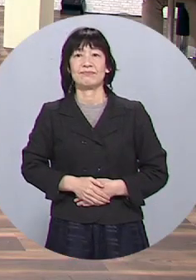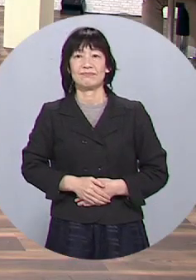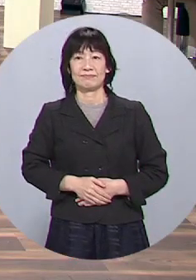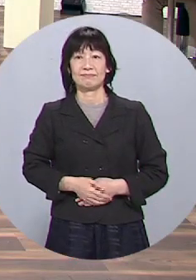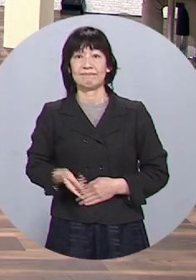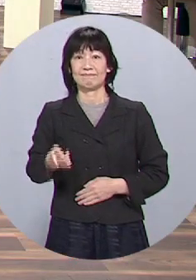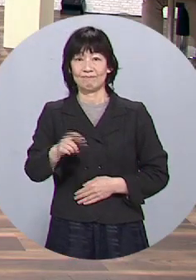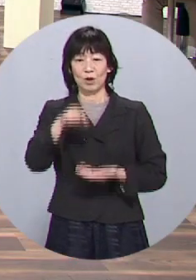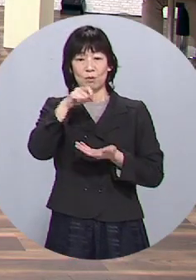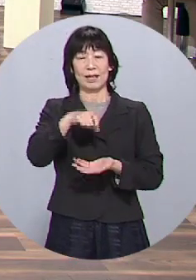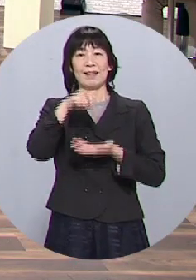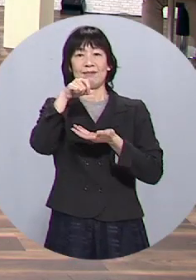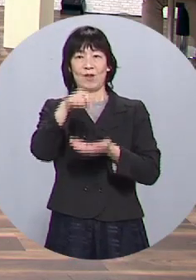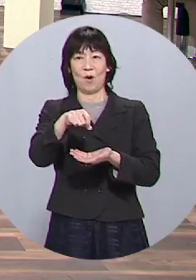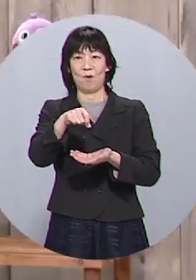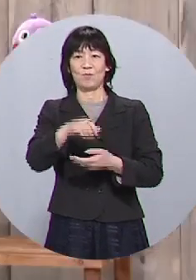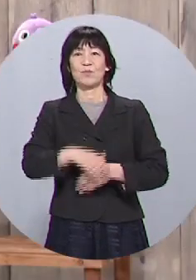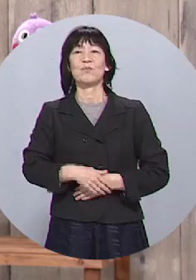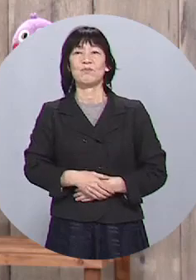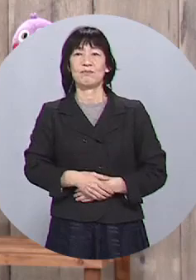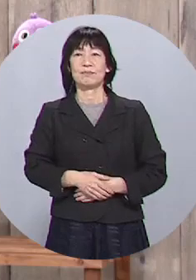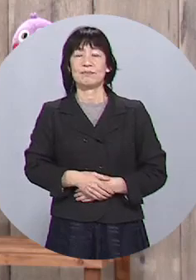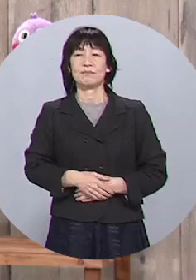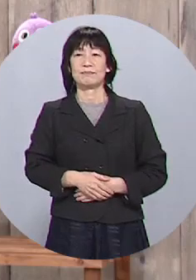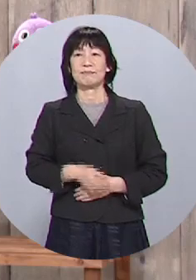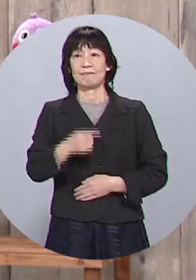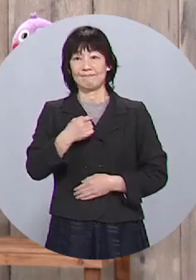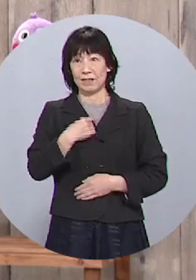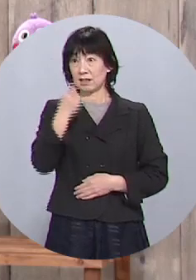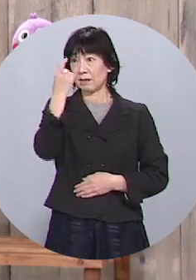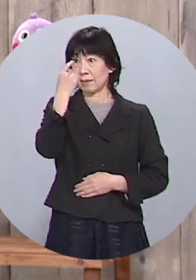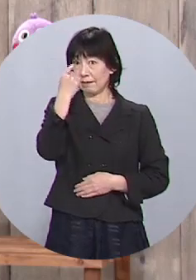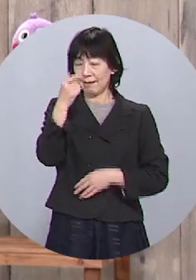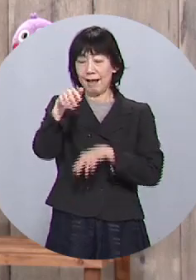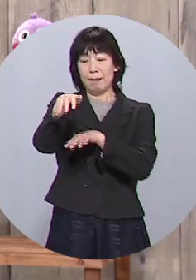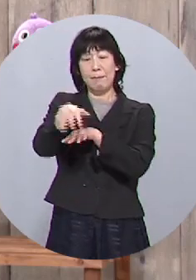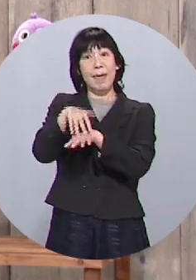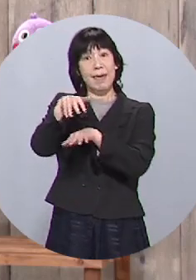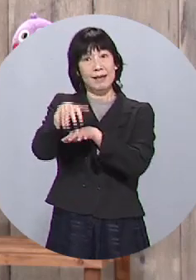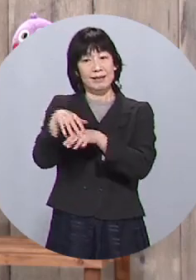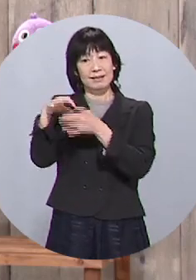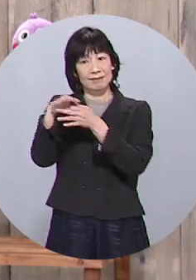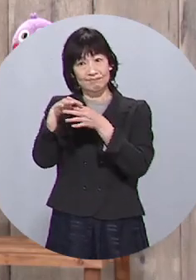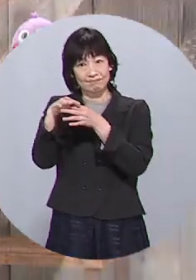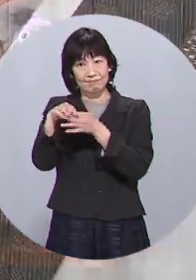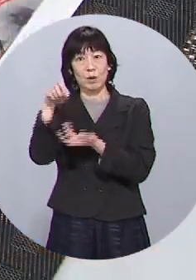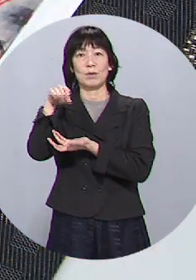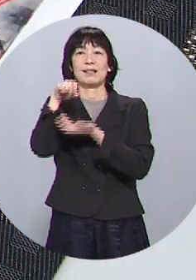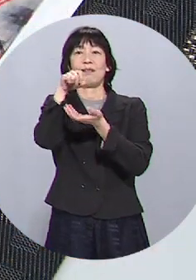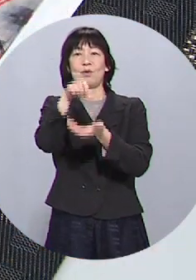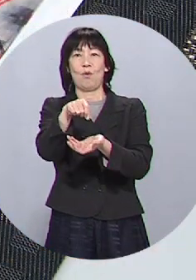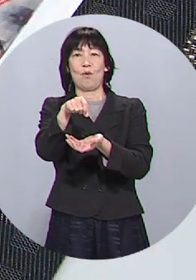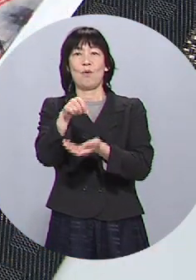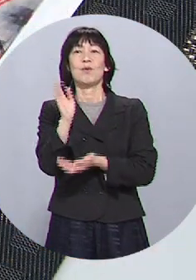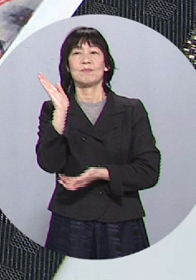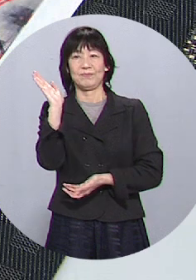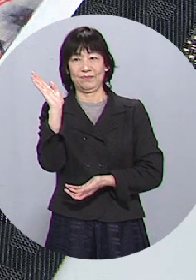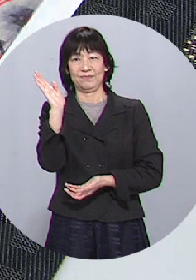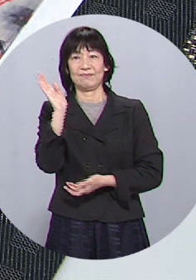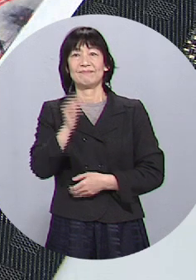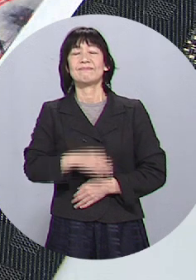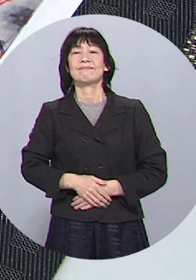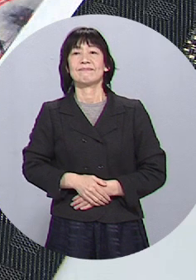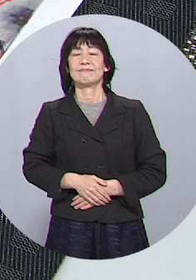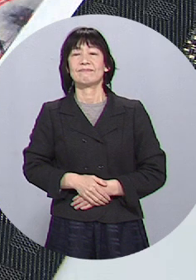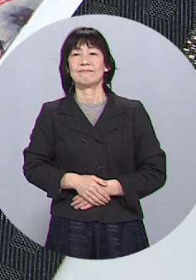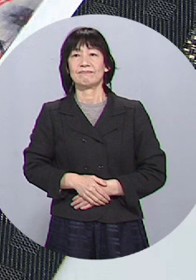続いてはプレゼントです。さいきちゃん。 はい、私が学んできた名泉にちなんだプレゼントです。 亀